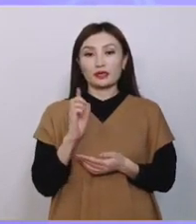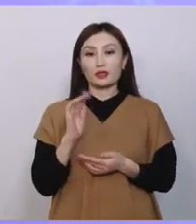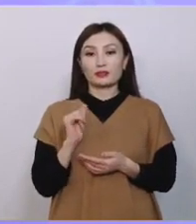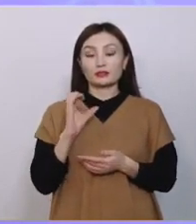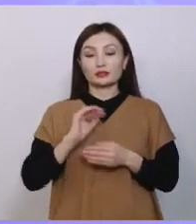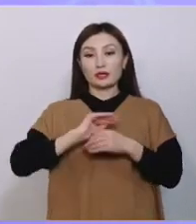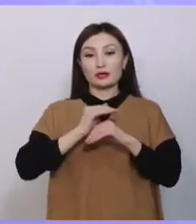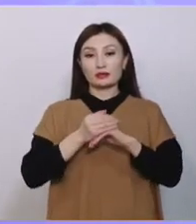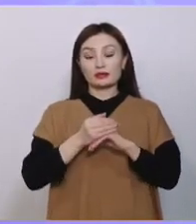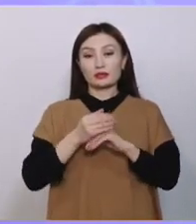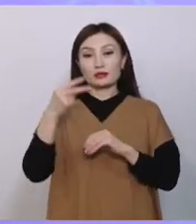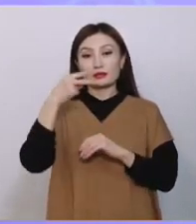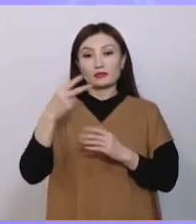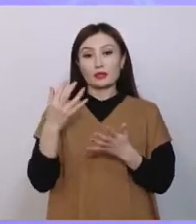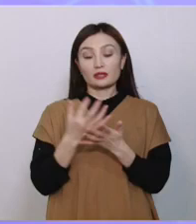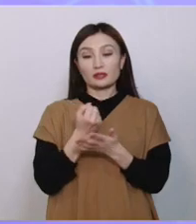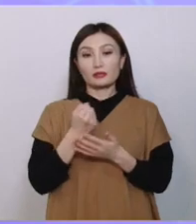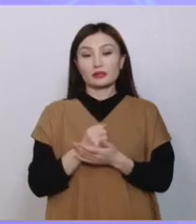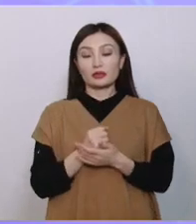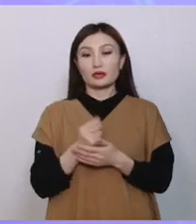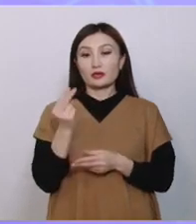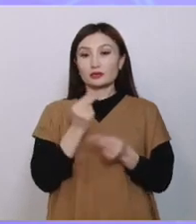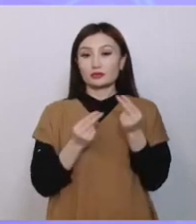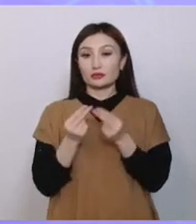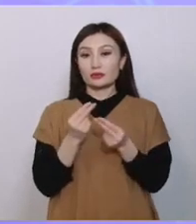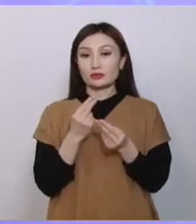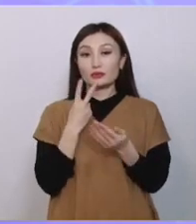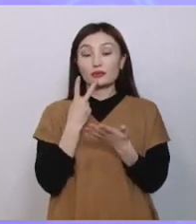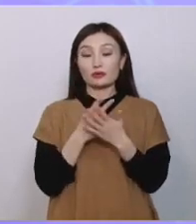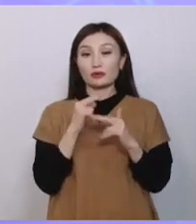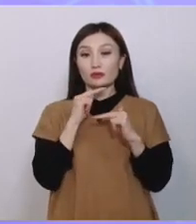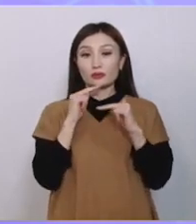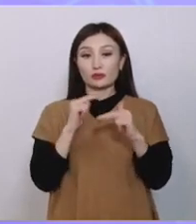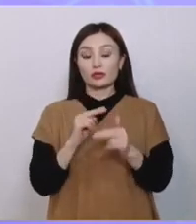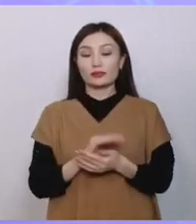атылған теманы тапқыла. Сүреттергі көңіл бұрғыла.